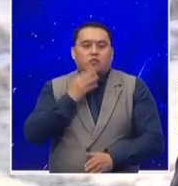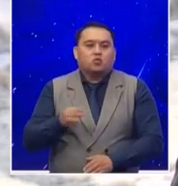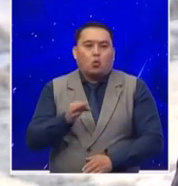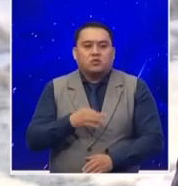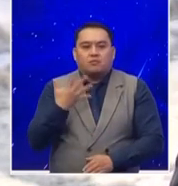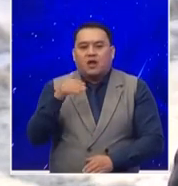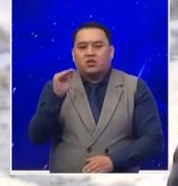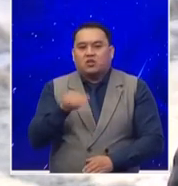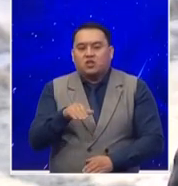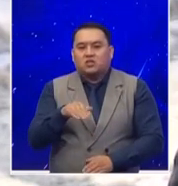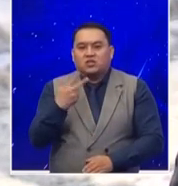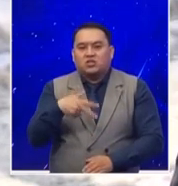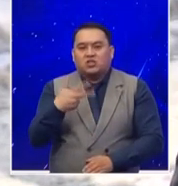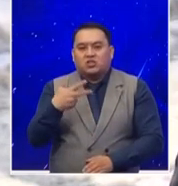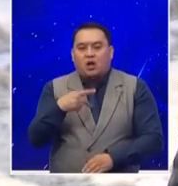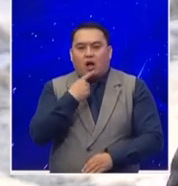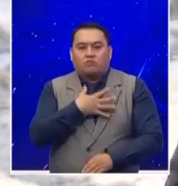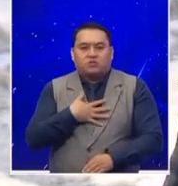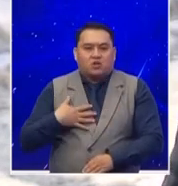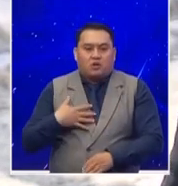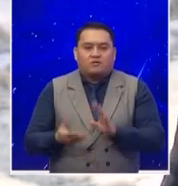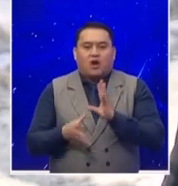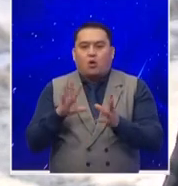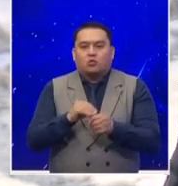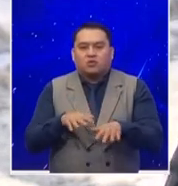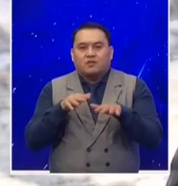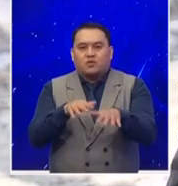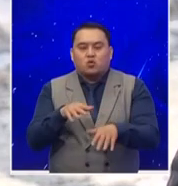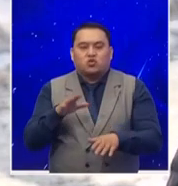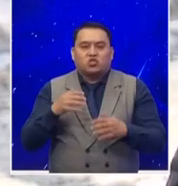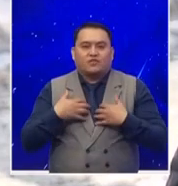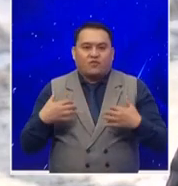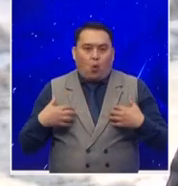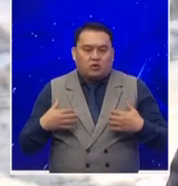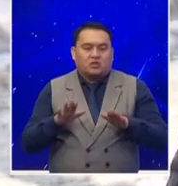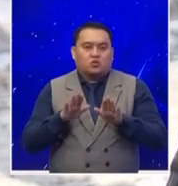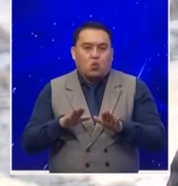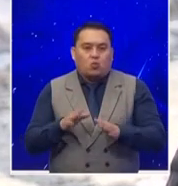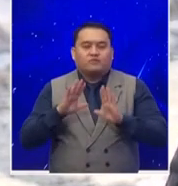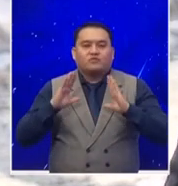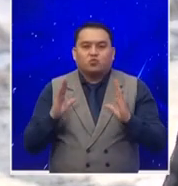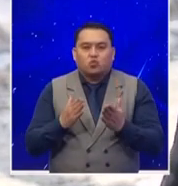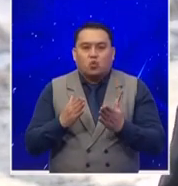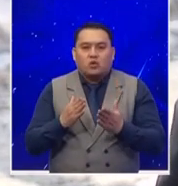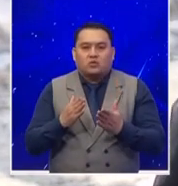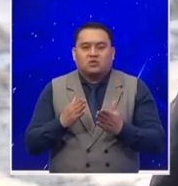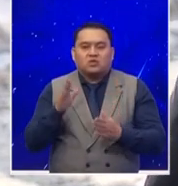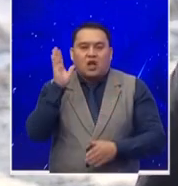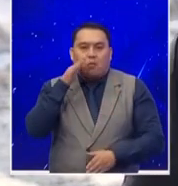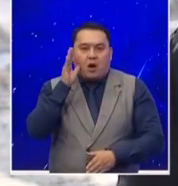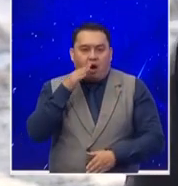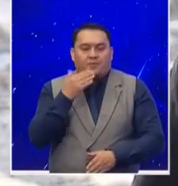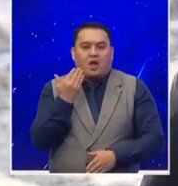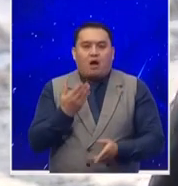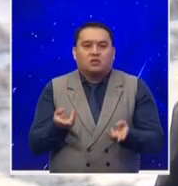области 5033 человек получили травмы в результате нападения животных. Из них только более половины случаев от нападения бездомных собак.